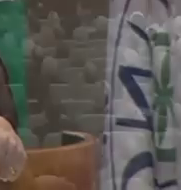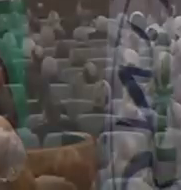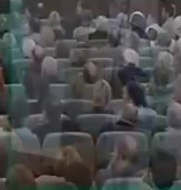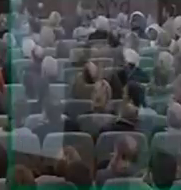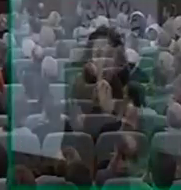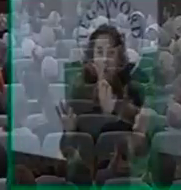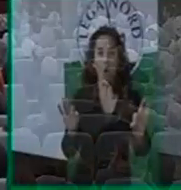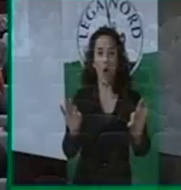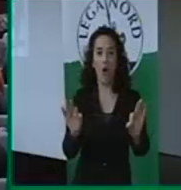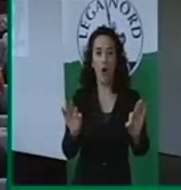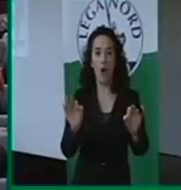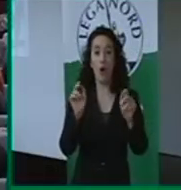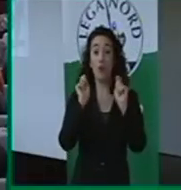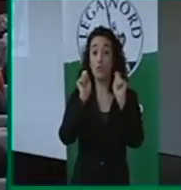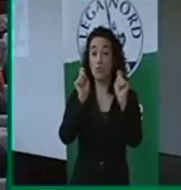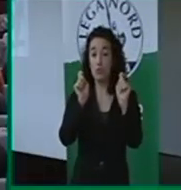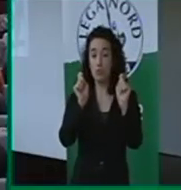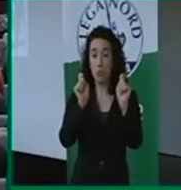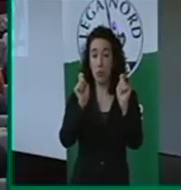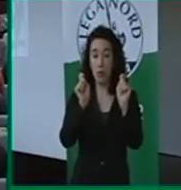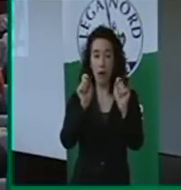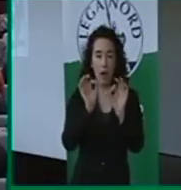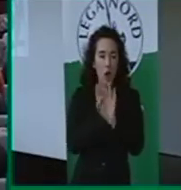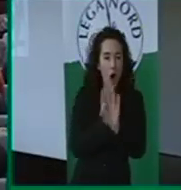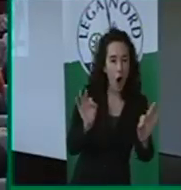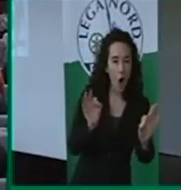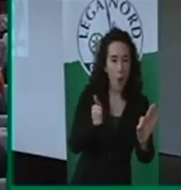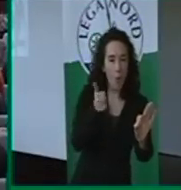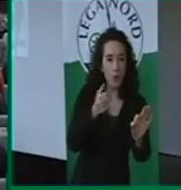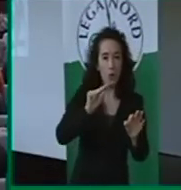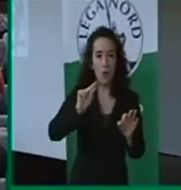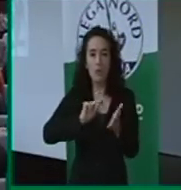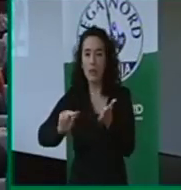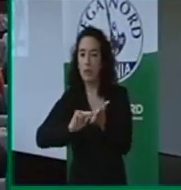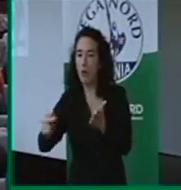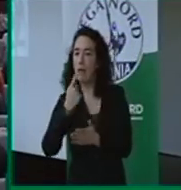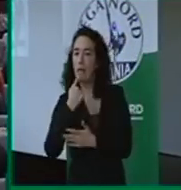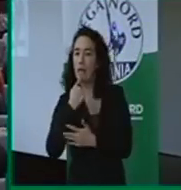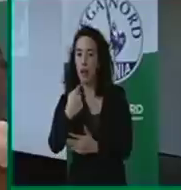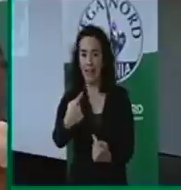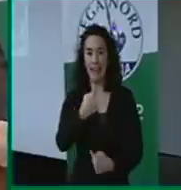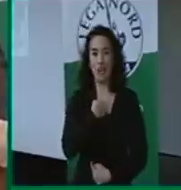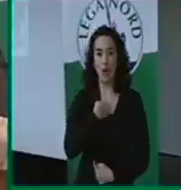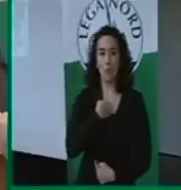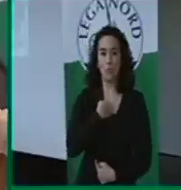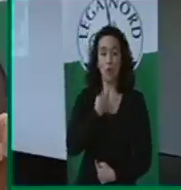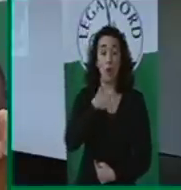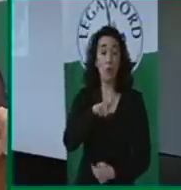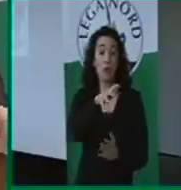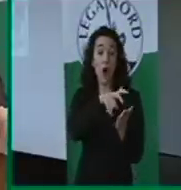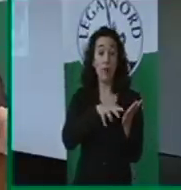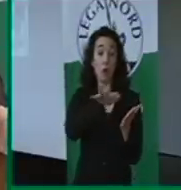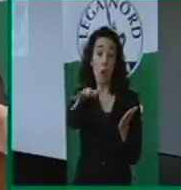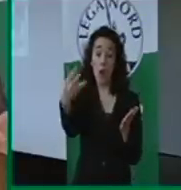che scrisse qualcosa fui io e perché lo infilai dentro in un articolo che mi avevano chiesto per un'altra cosa